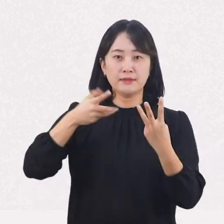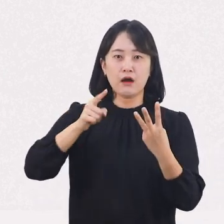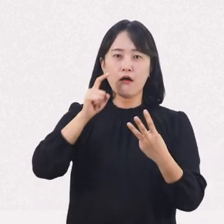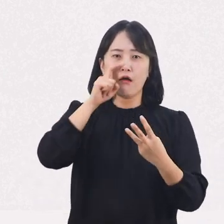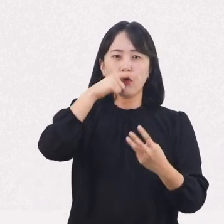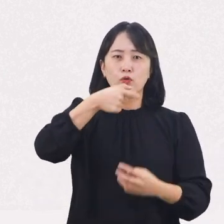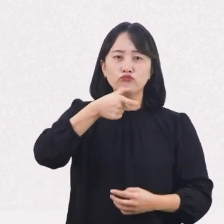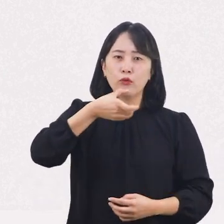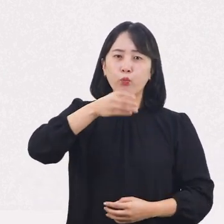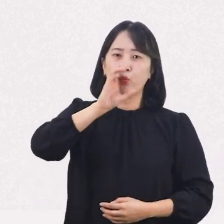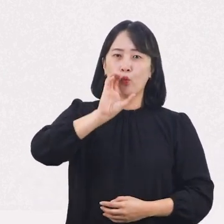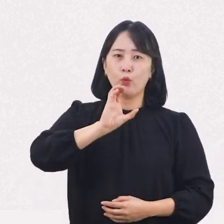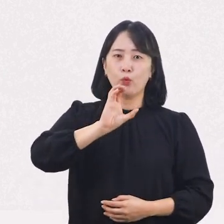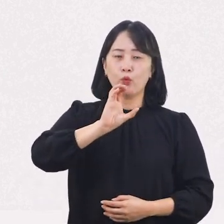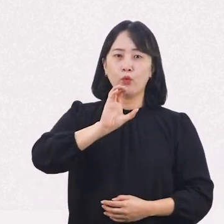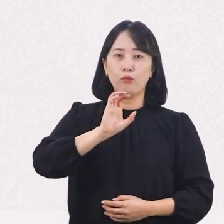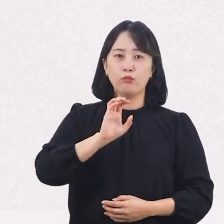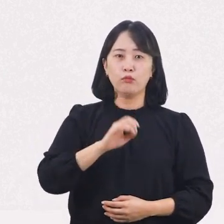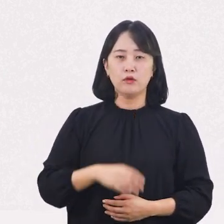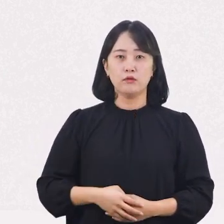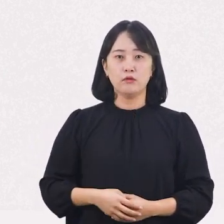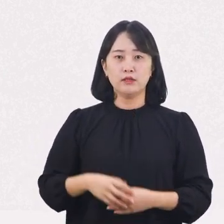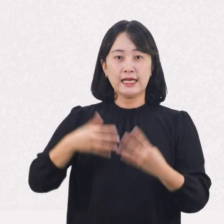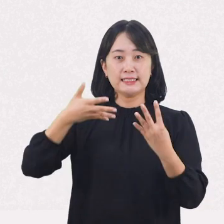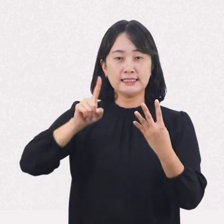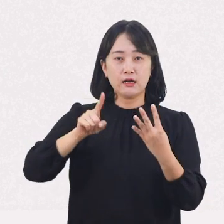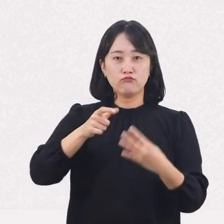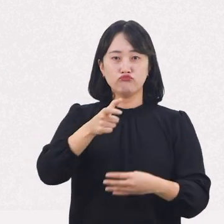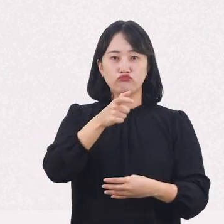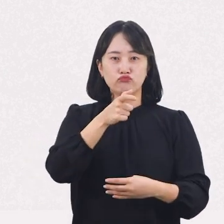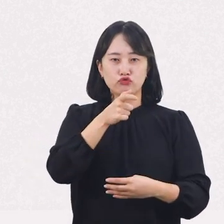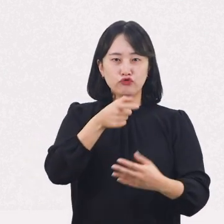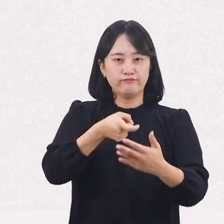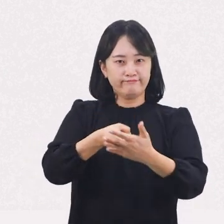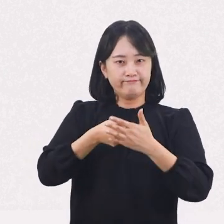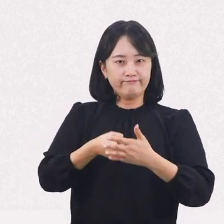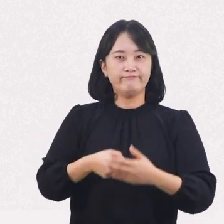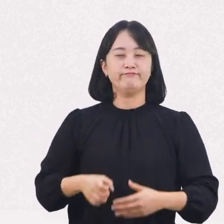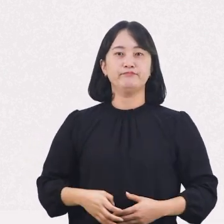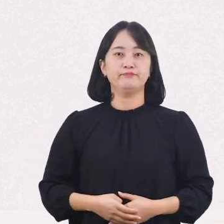더러운 물을 먹으면. 4차 시 물을 아껴야 해요.